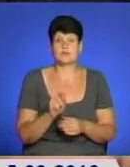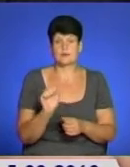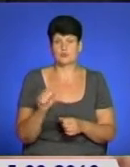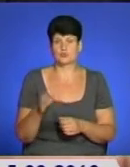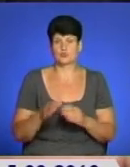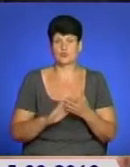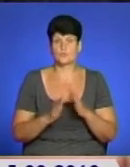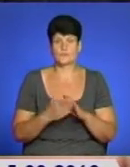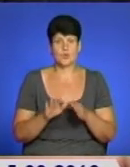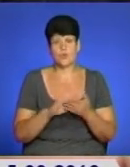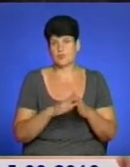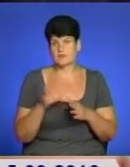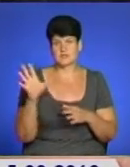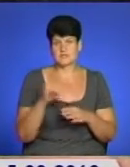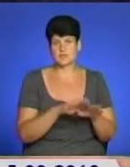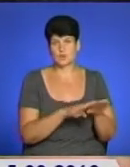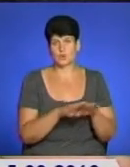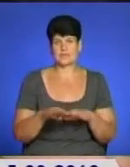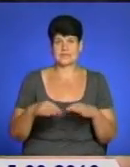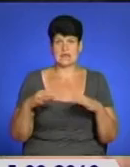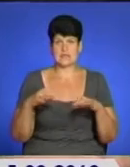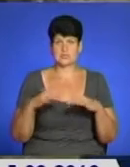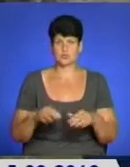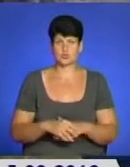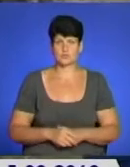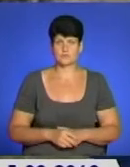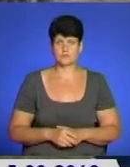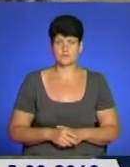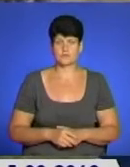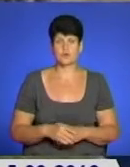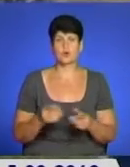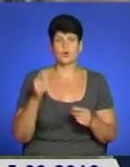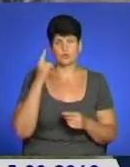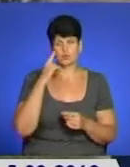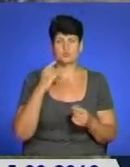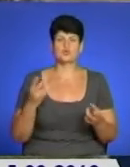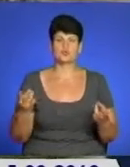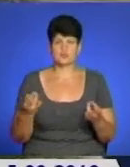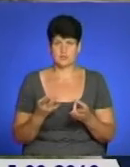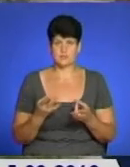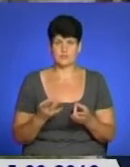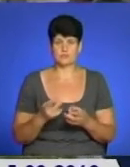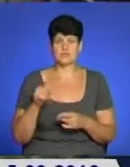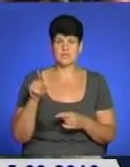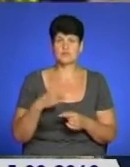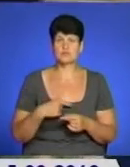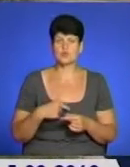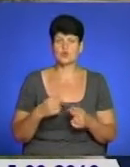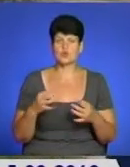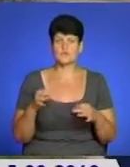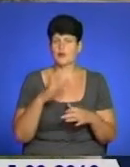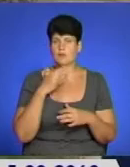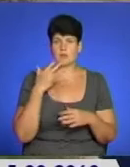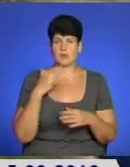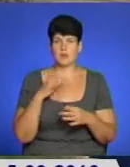умови? Умови для всіх однакові для транспорту. Думаю, що потрібно, бо вони собі дозволяють багато чого,